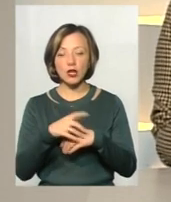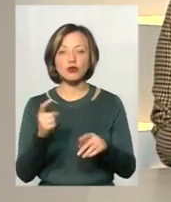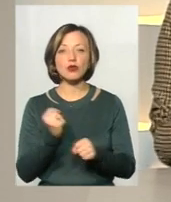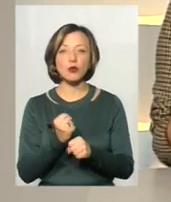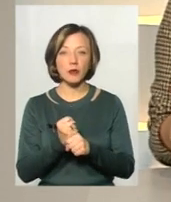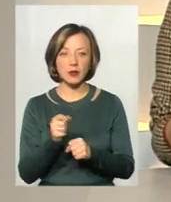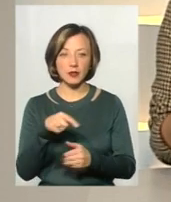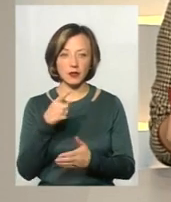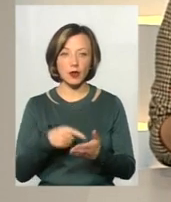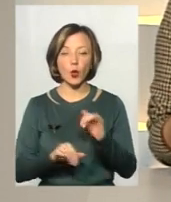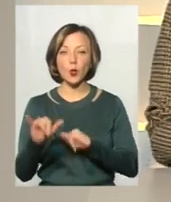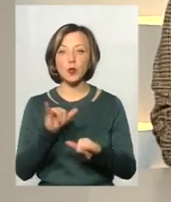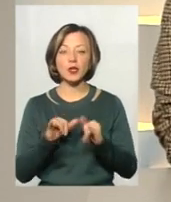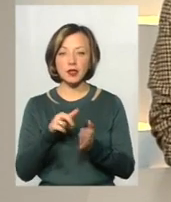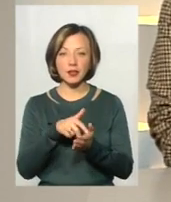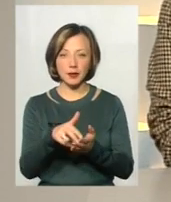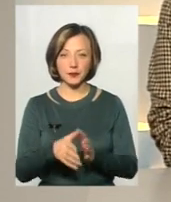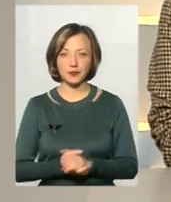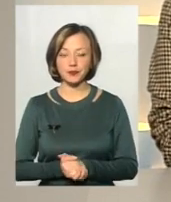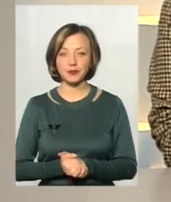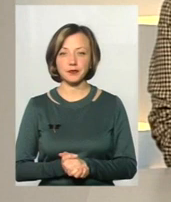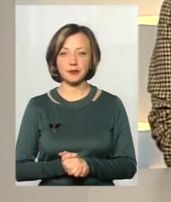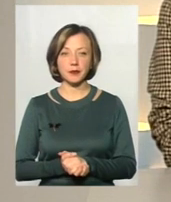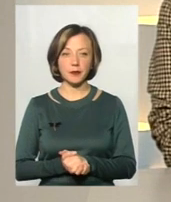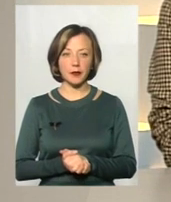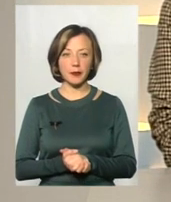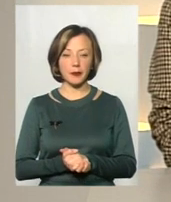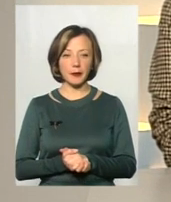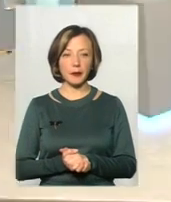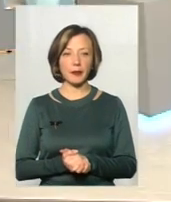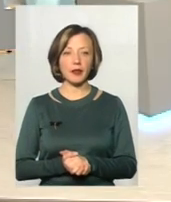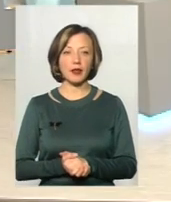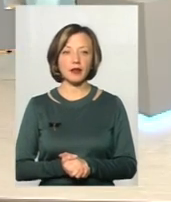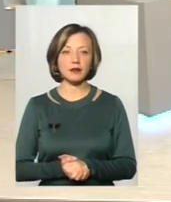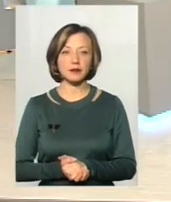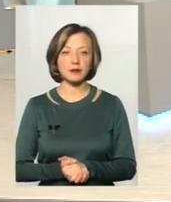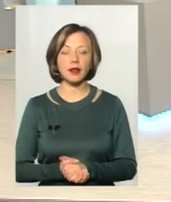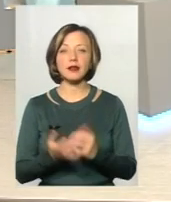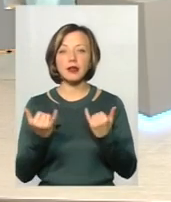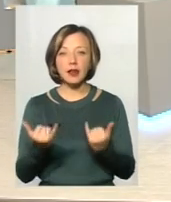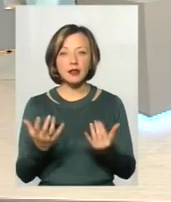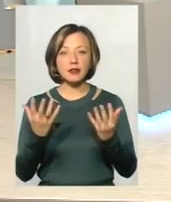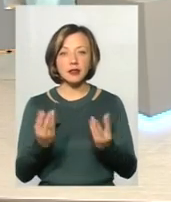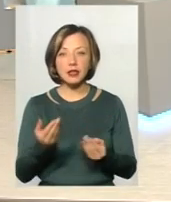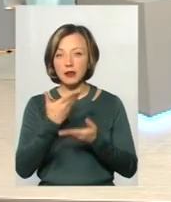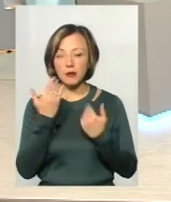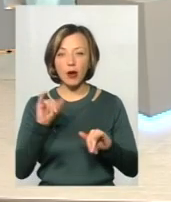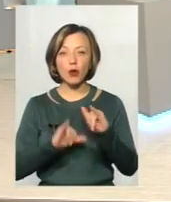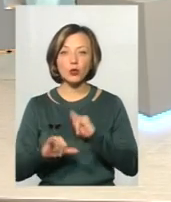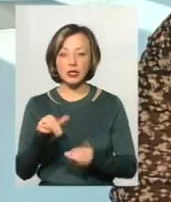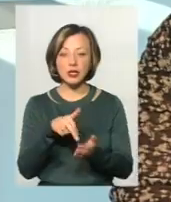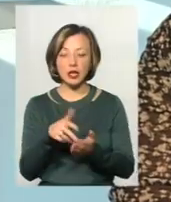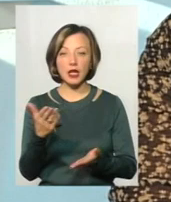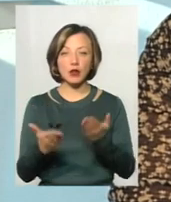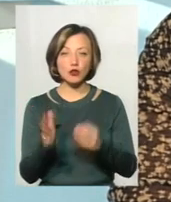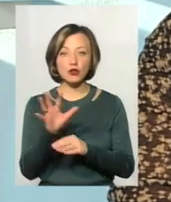робити? Що куди йти? От ми через те тут зібралися, що на даний момент нікуди йти. На даний момент нема куди йти. Якщо з